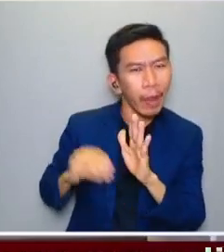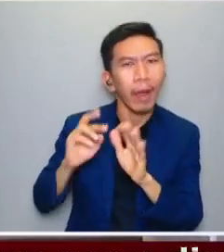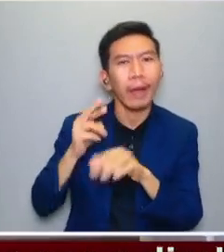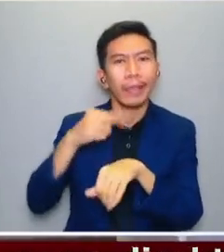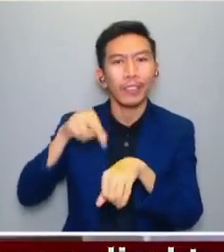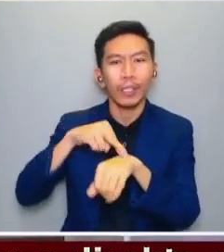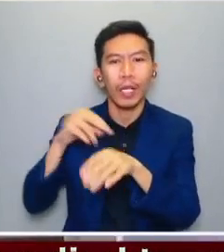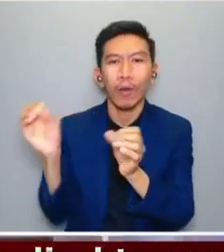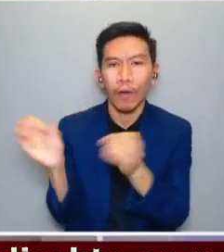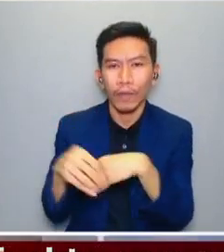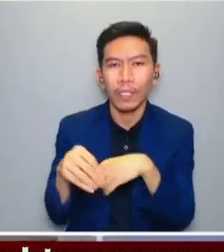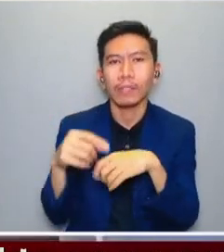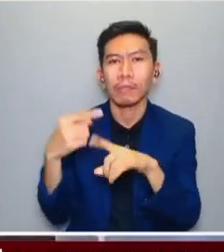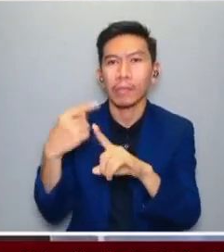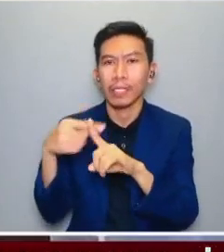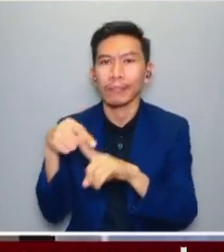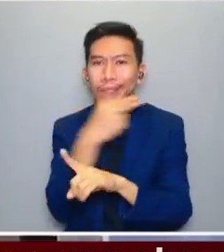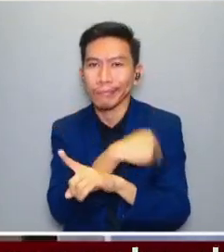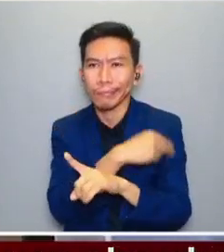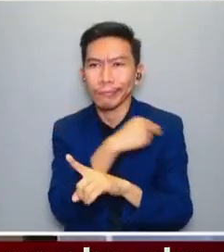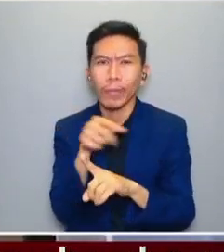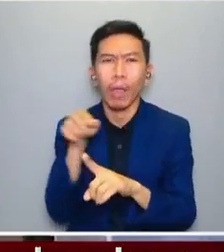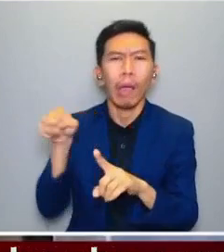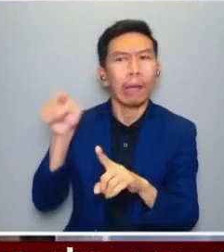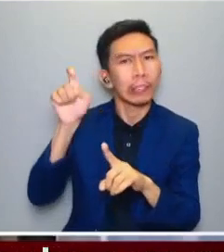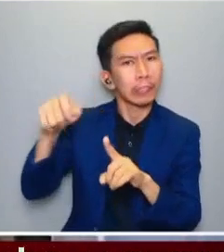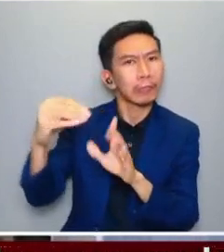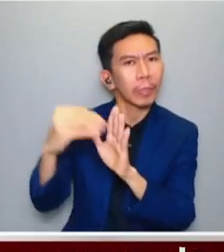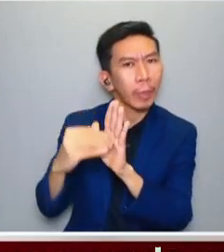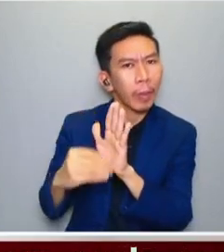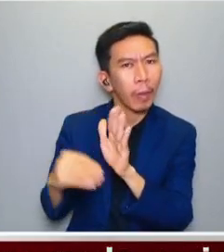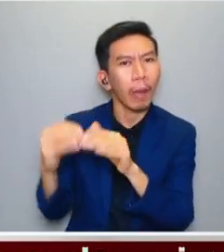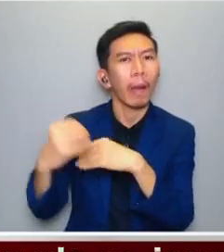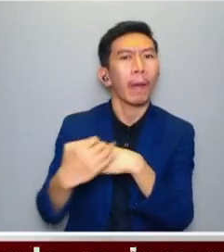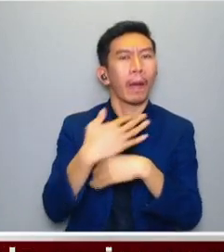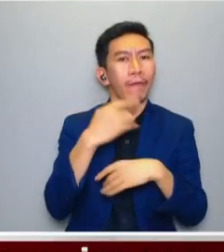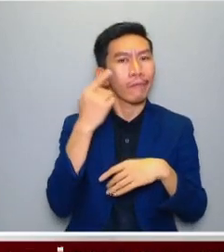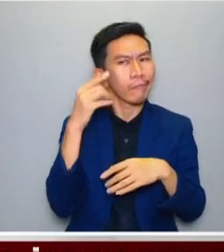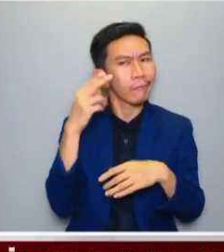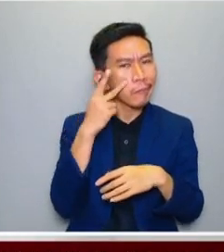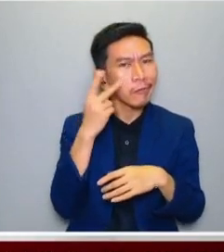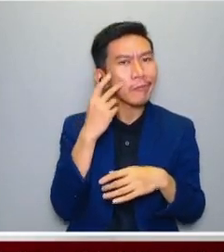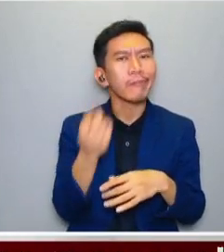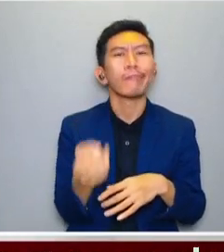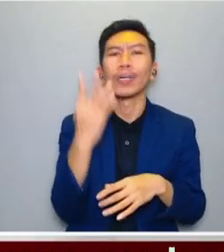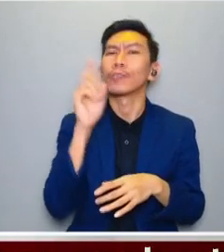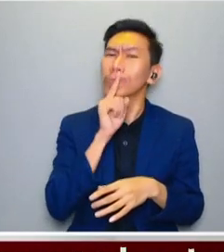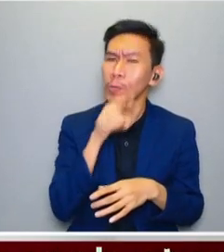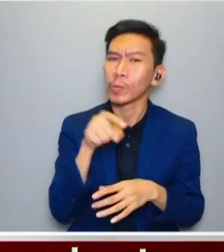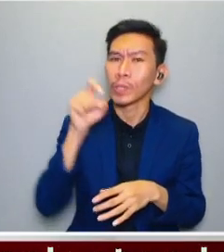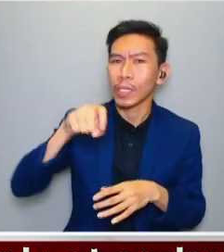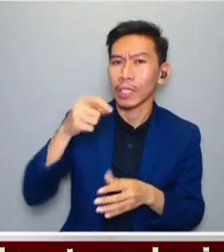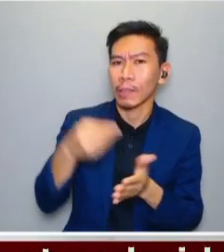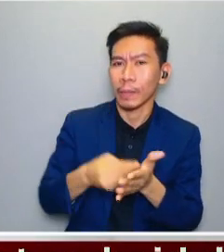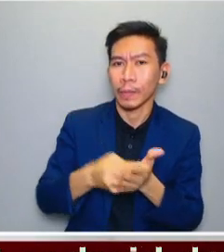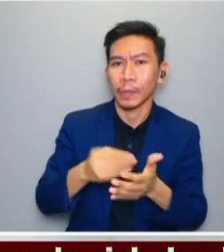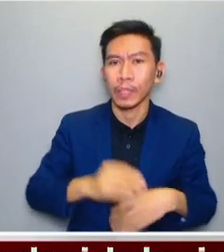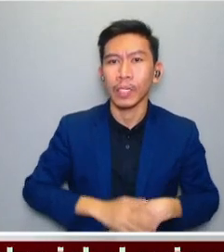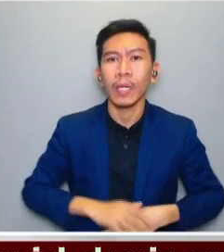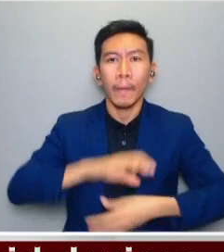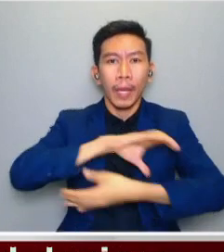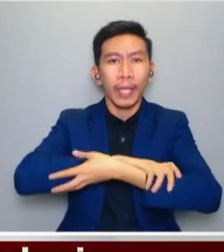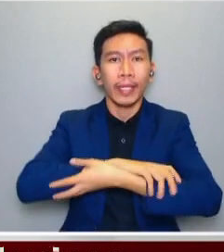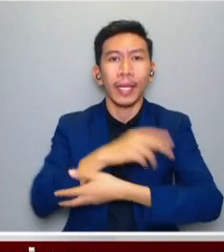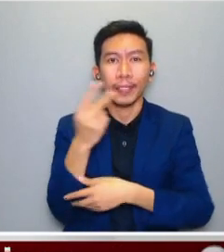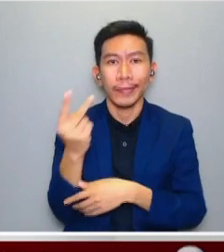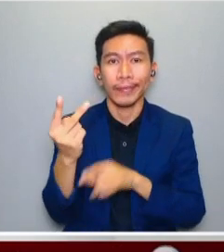facilities para malaman kung magkano talaga ang kakailanganing pondo. Sa ilalim ng Bayanihan 2 o Republic Act No.